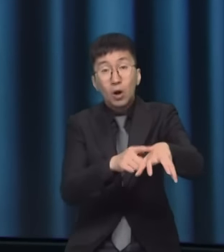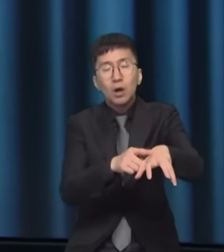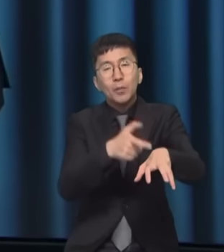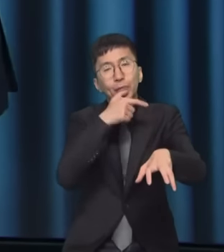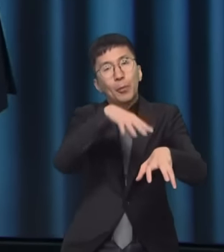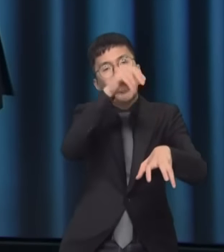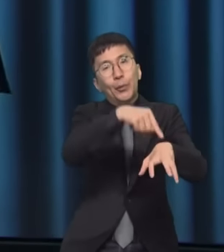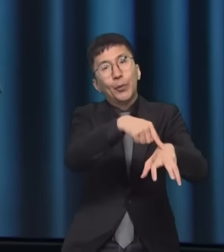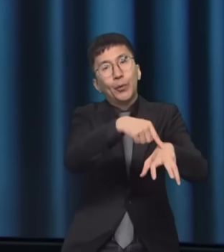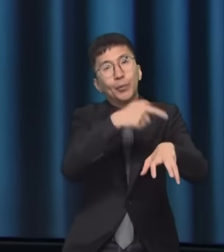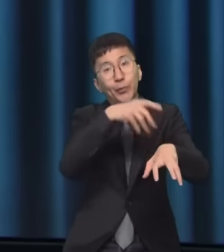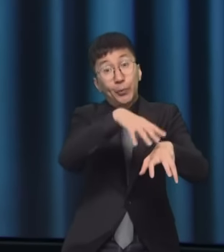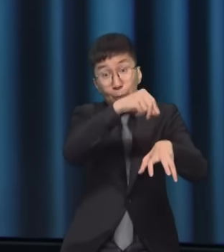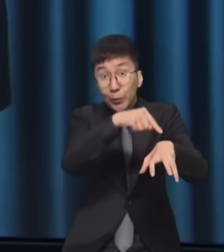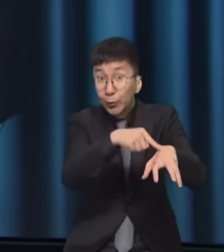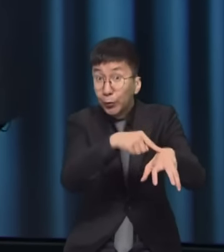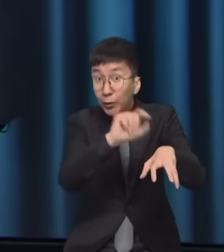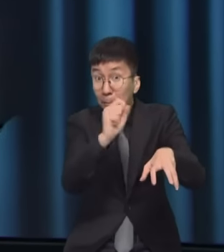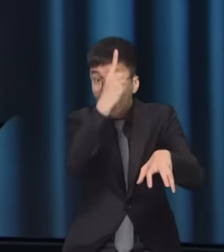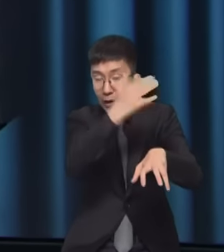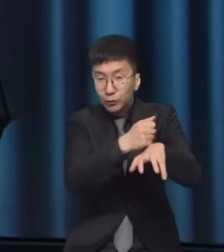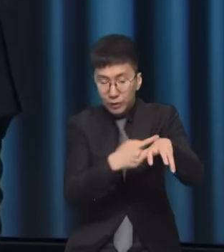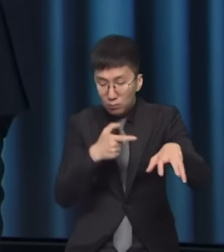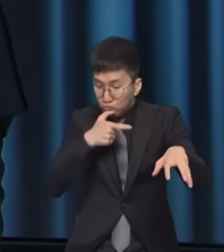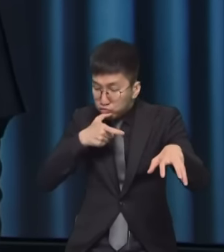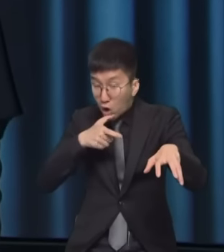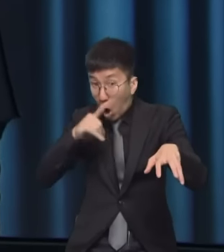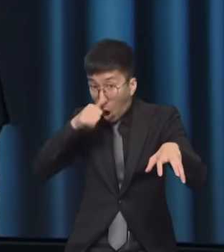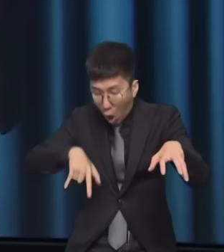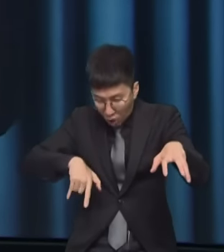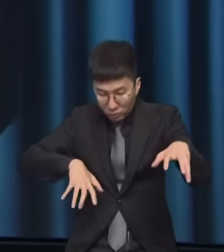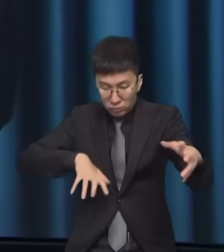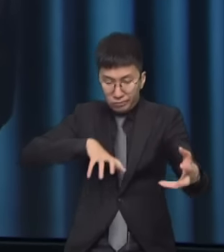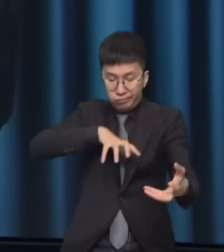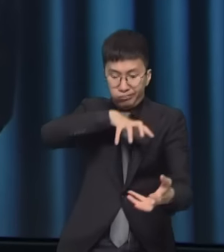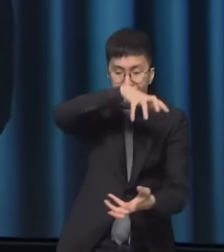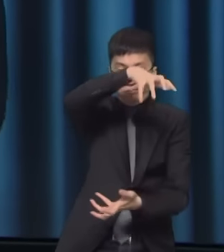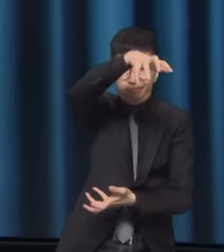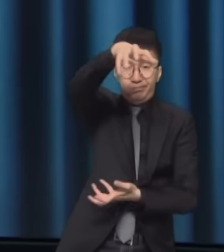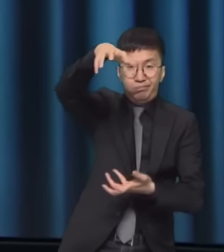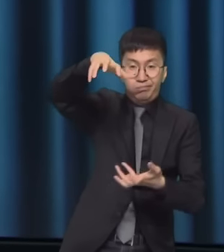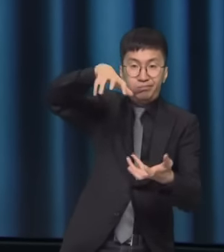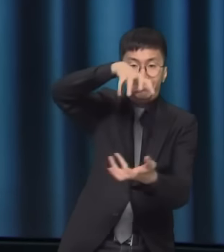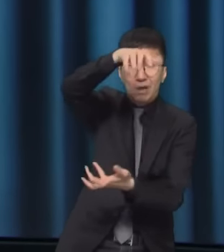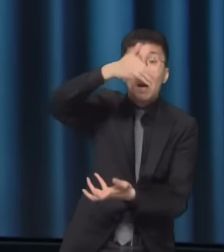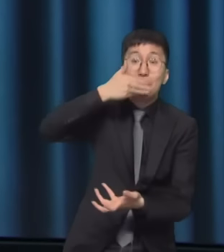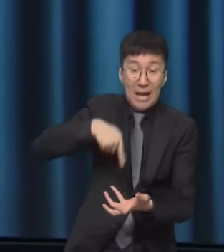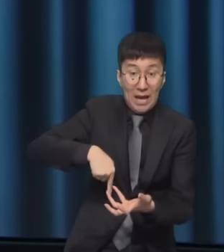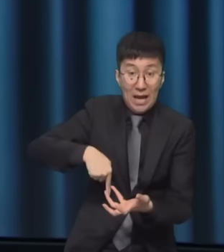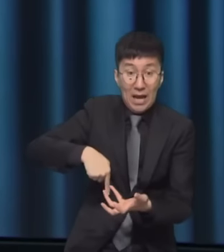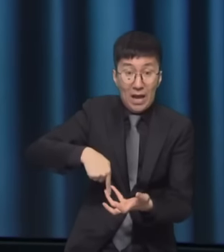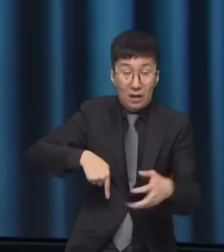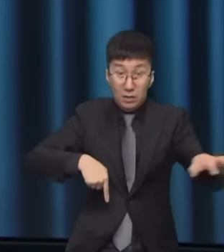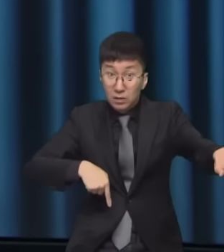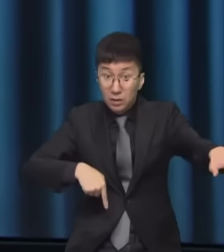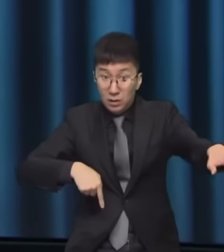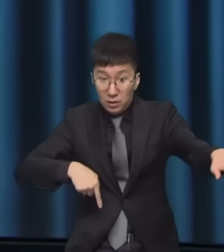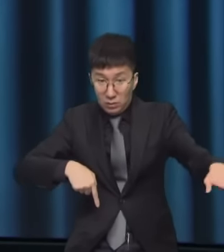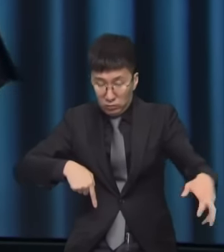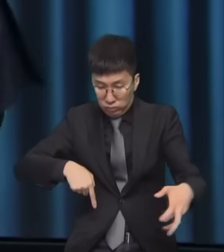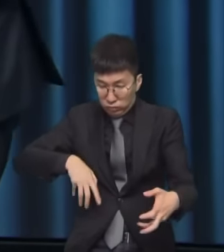들어온다는 건데 건조 공기는 수증기보다 무겁습니다. 이 건조 공기가 수증기를